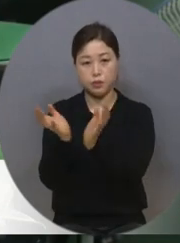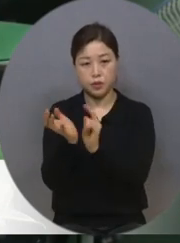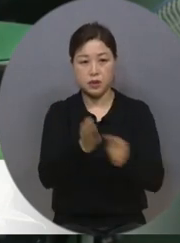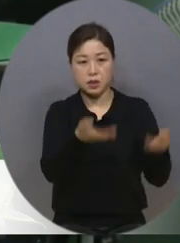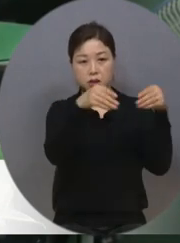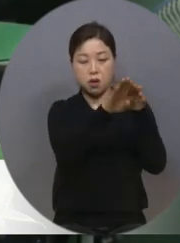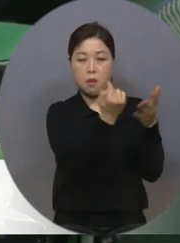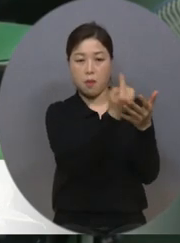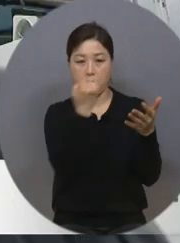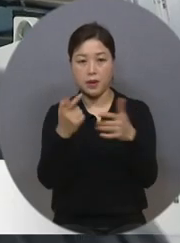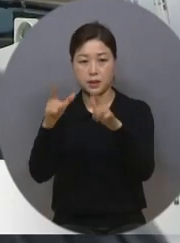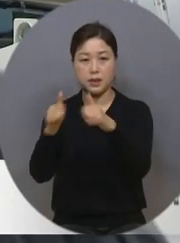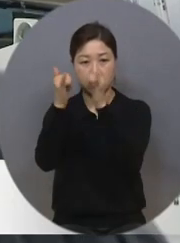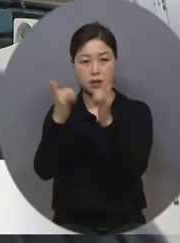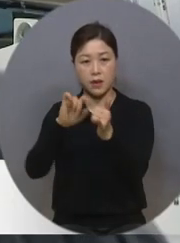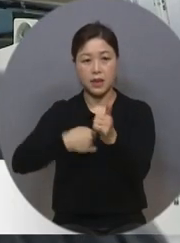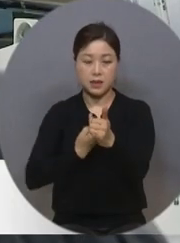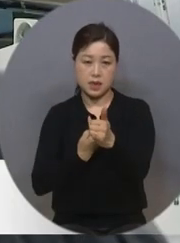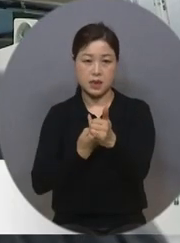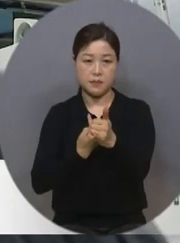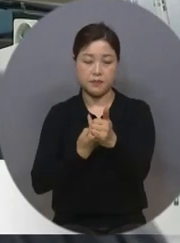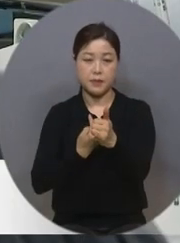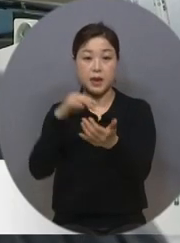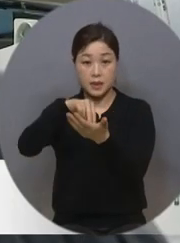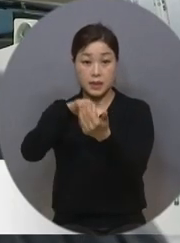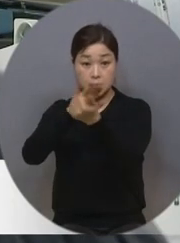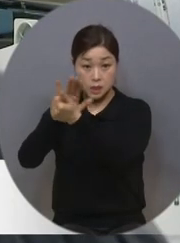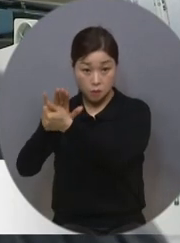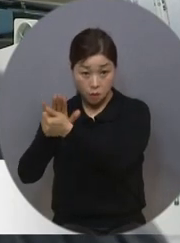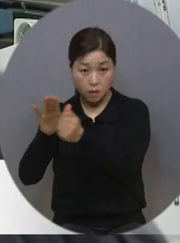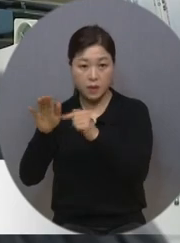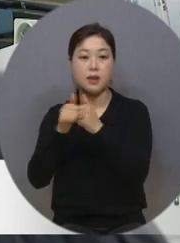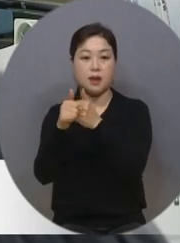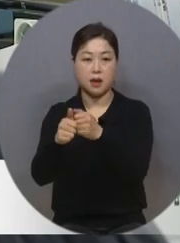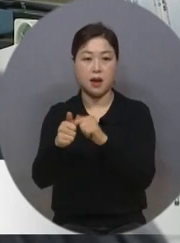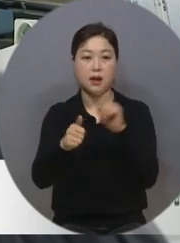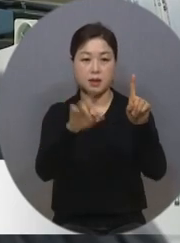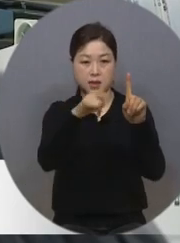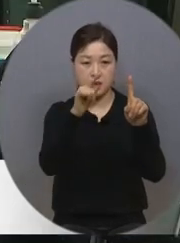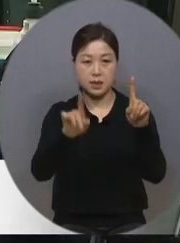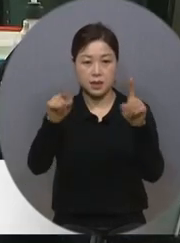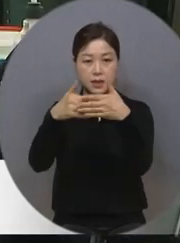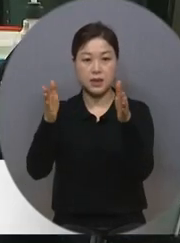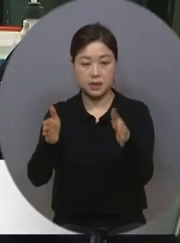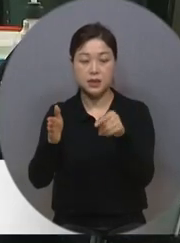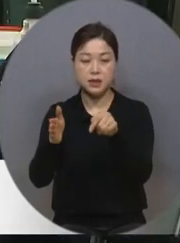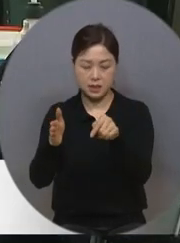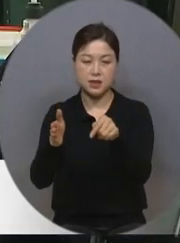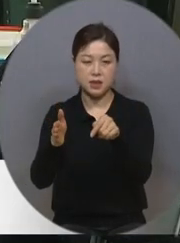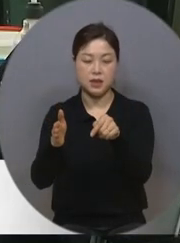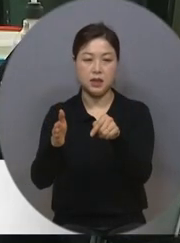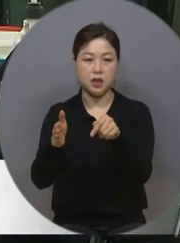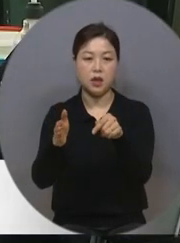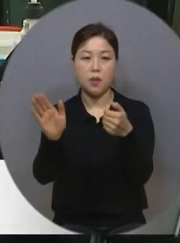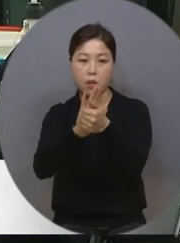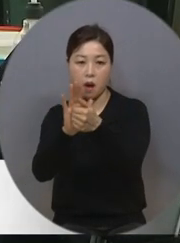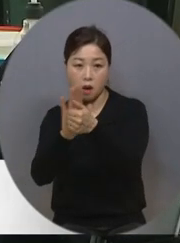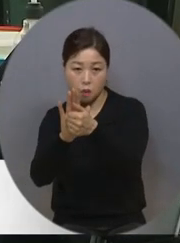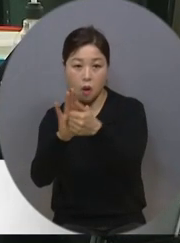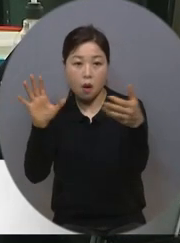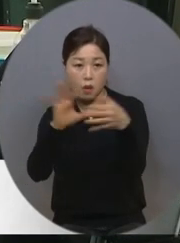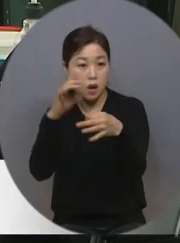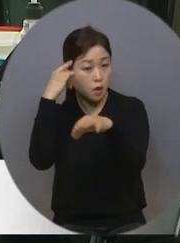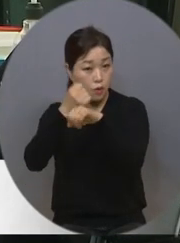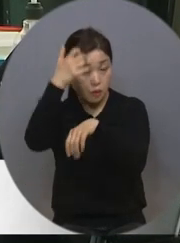장애인 지역사회 자립지원 로드맵에 따라 시설 생활장애인의 1인 1실 배치를 확대하고 관련 연구 결과를